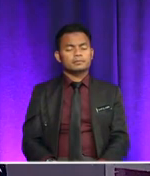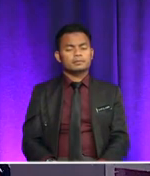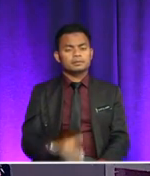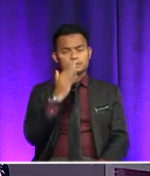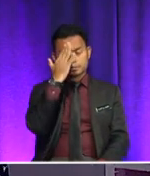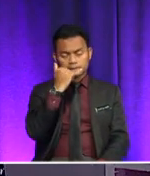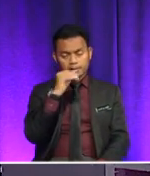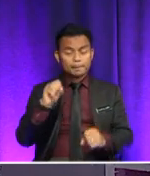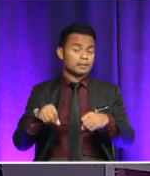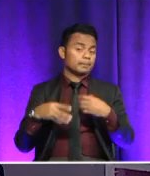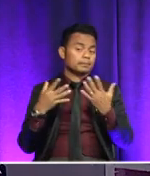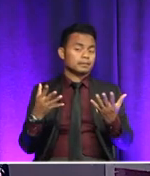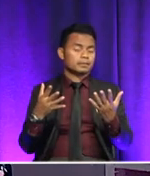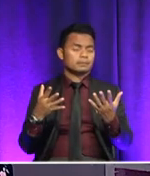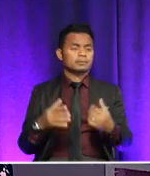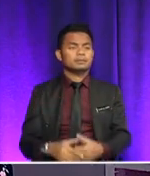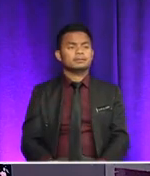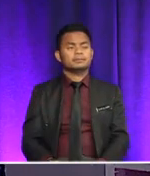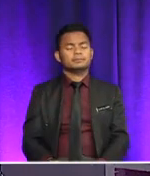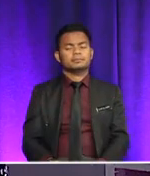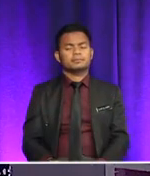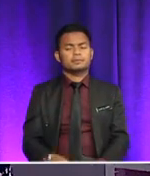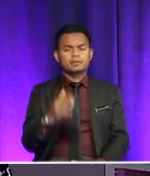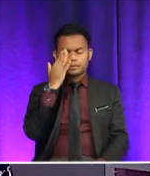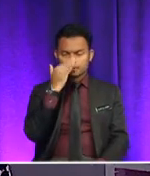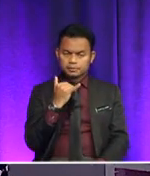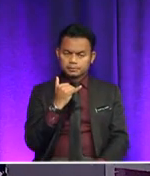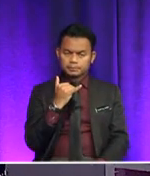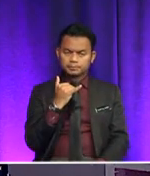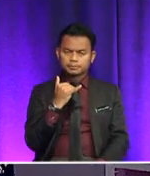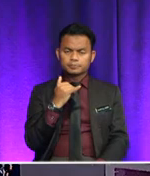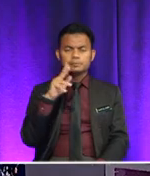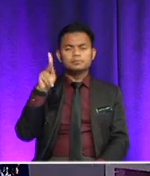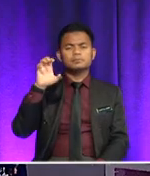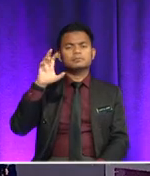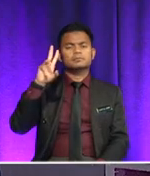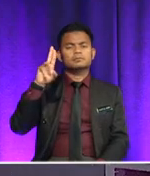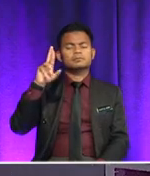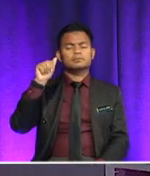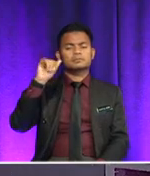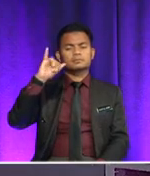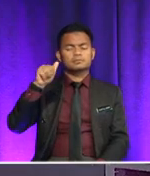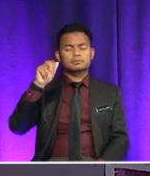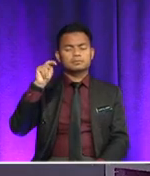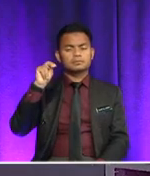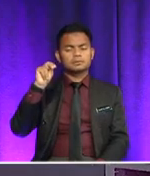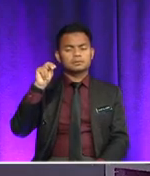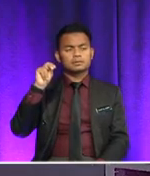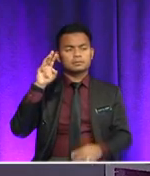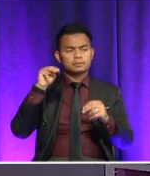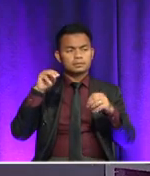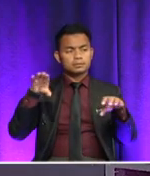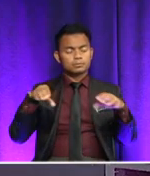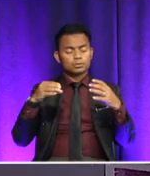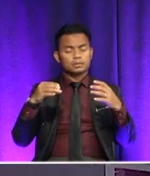apabila kamu mengarang kamu kenyataannya kenapa ya kerajaan karena jadi Hal ini dikatakan demikian karena